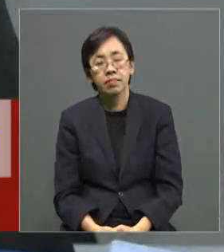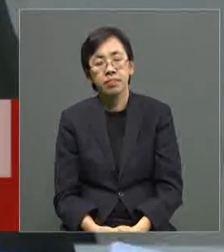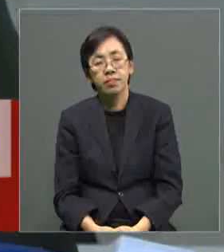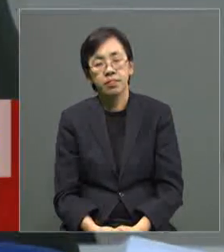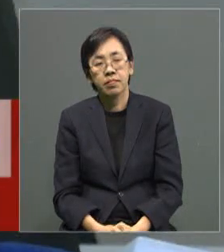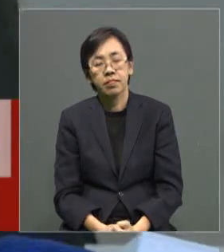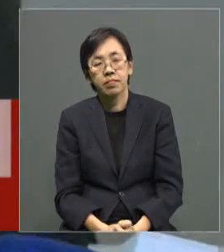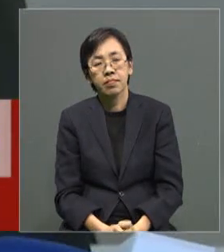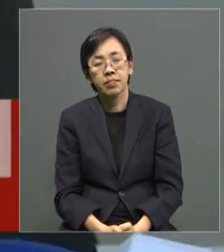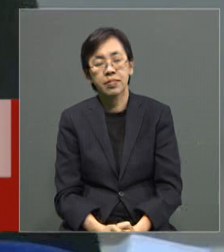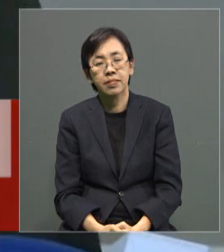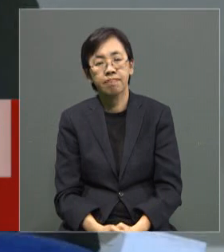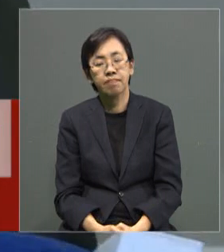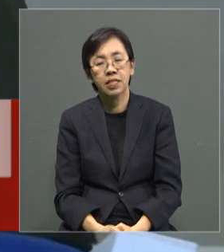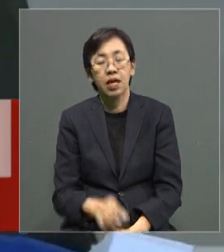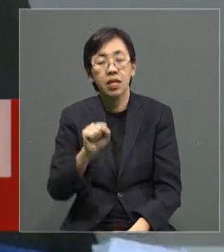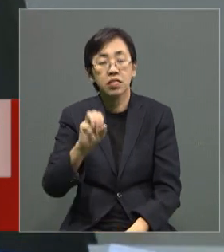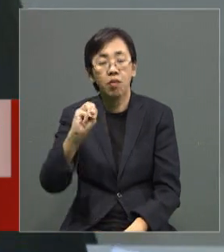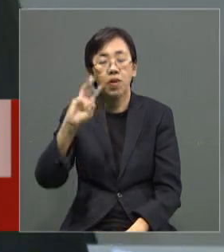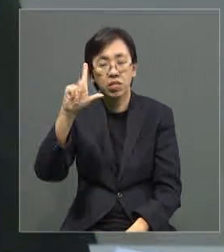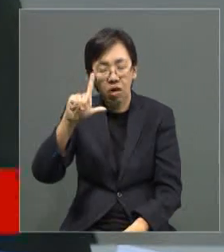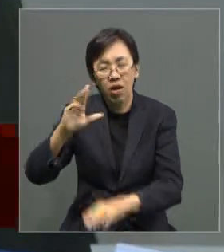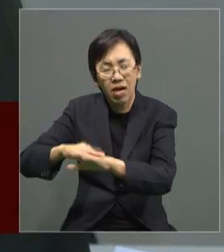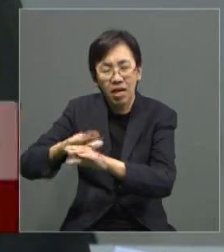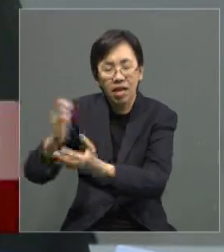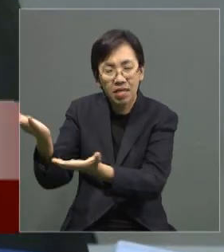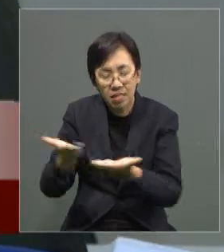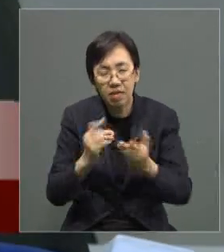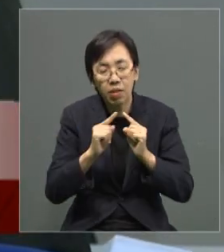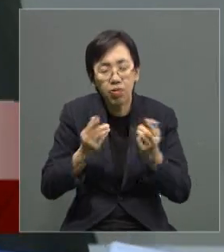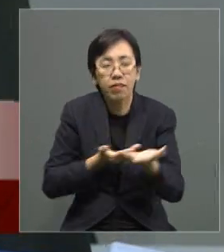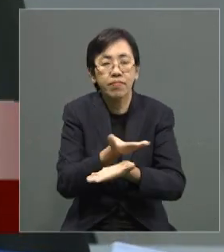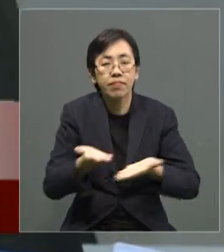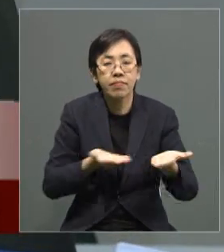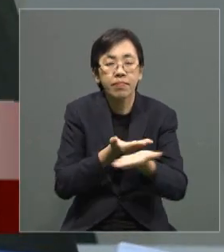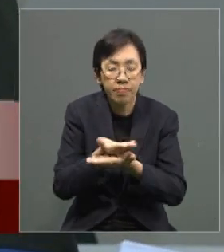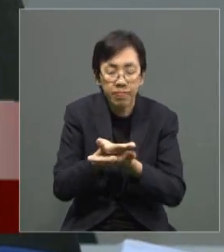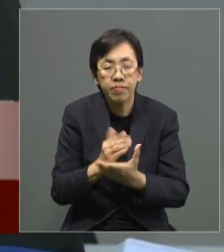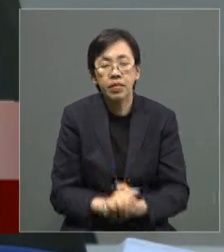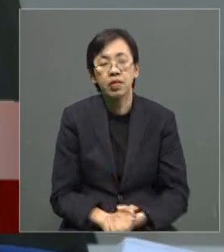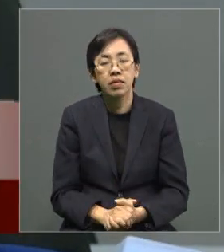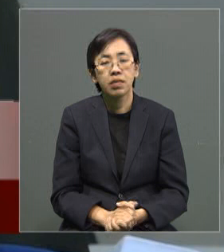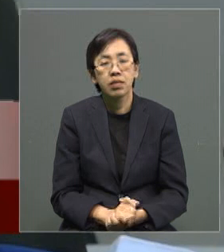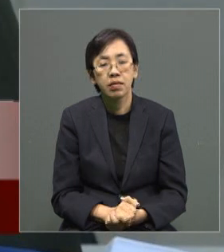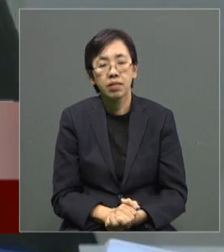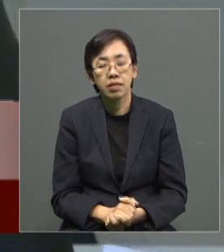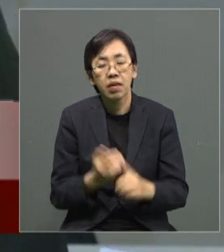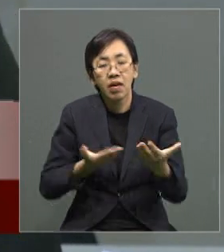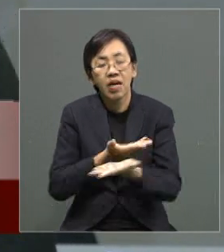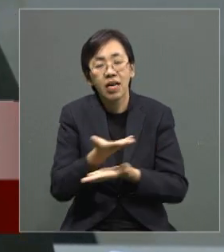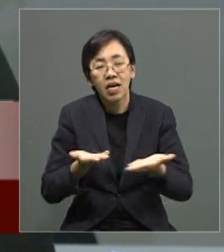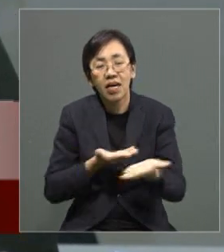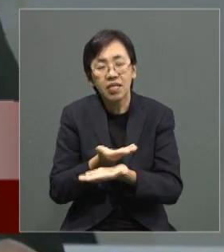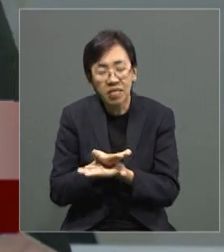ก็เบื้องต้นเดี๋ยวคงจะต้องมีการเรียกสมช.มาคุยนะครับในกรรมาธิการแล้วก็หารือทั้งระบบนะครับในเรื่องนี้ต้องยอมรับว่